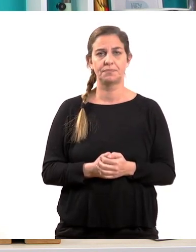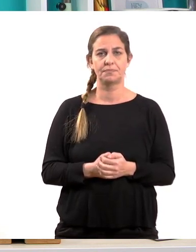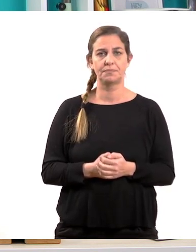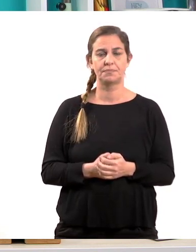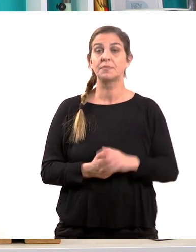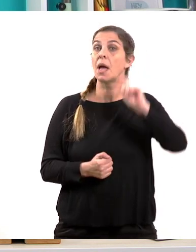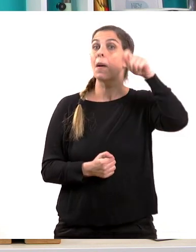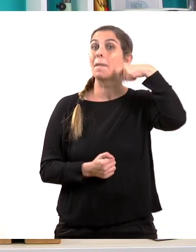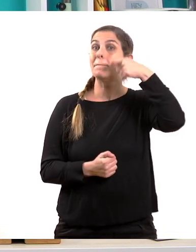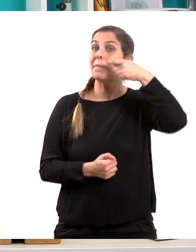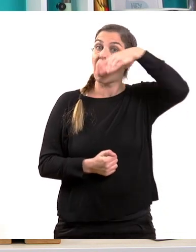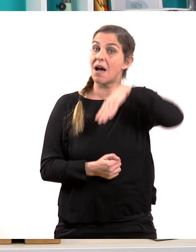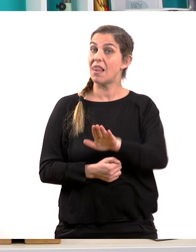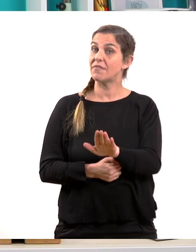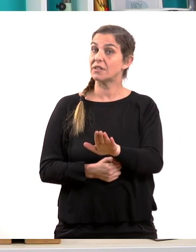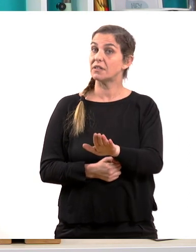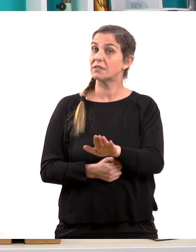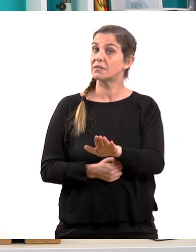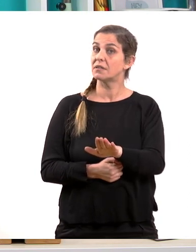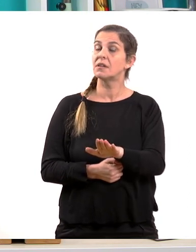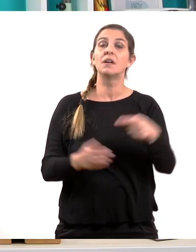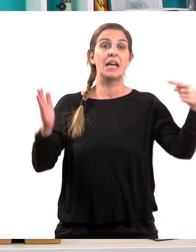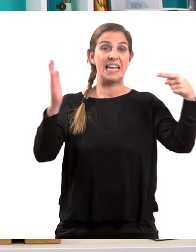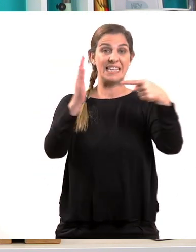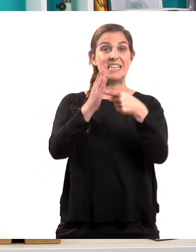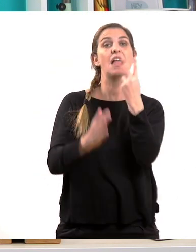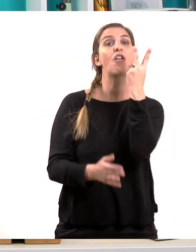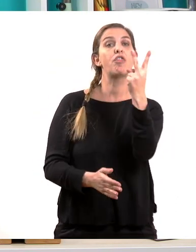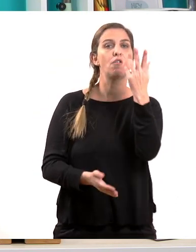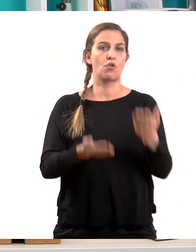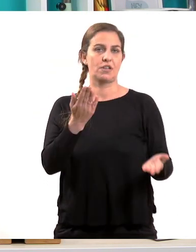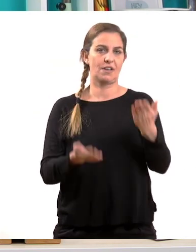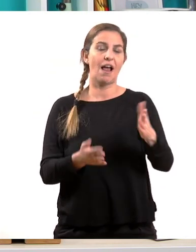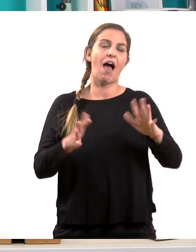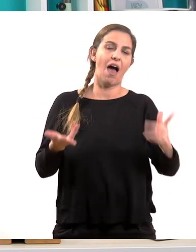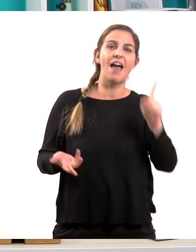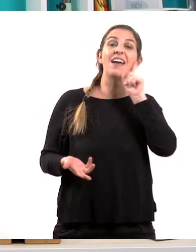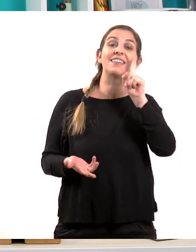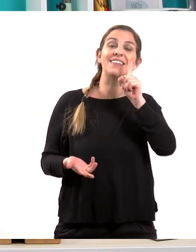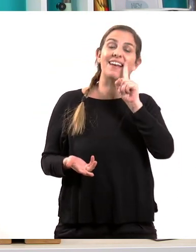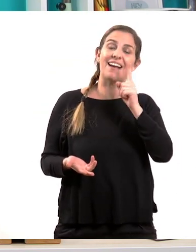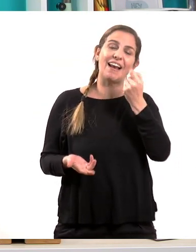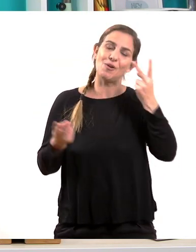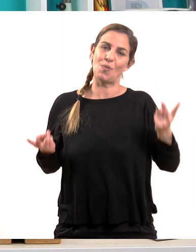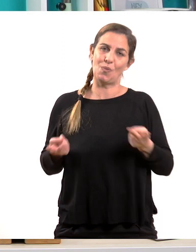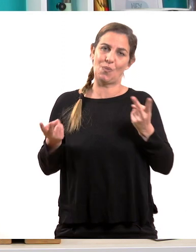Η μαμά. Η μαμά είναι 1002 κιλά. Σαν γυναίκα είναι πιο ελαφιά.